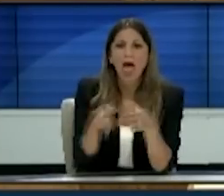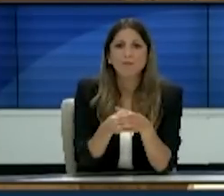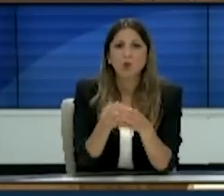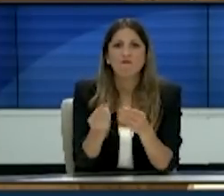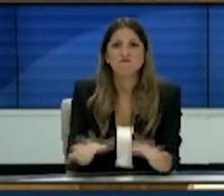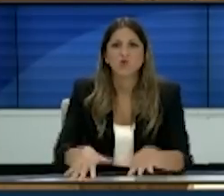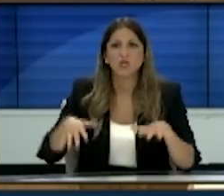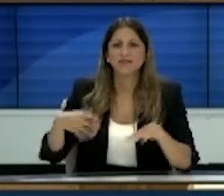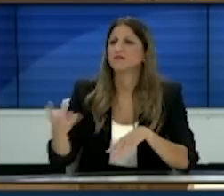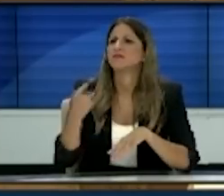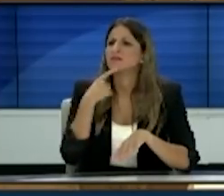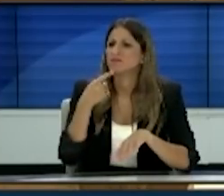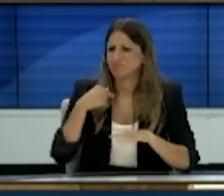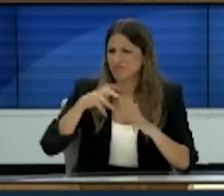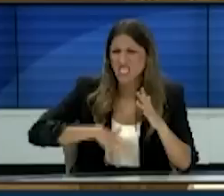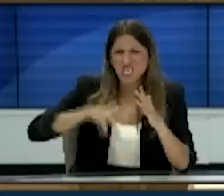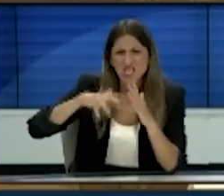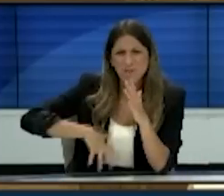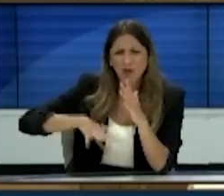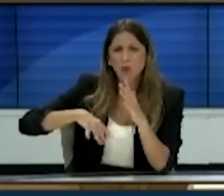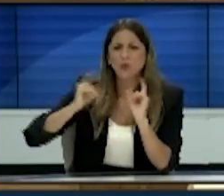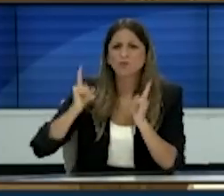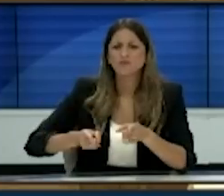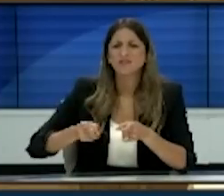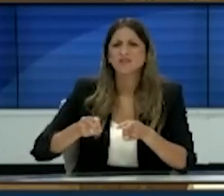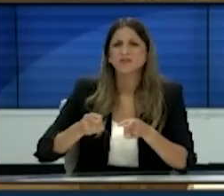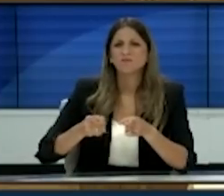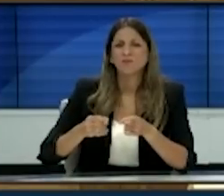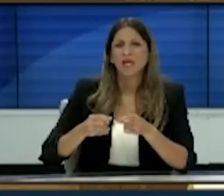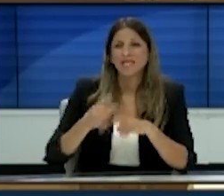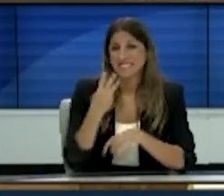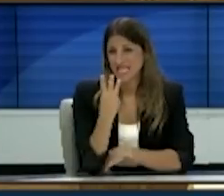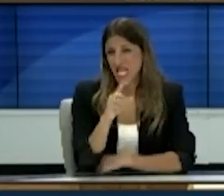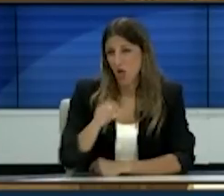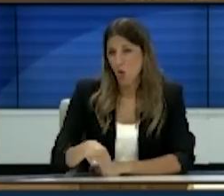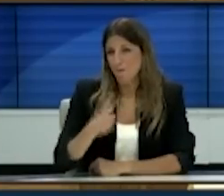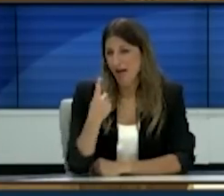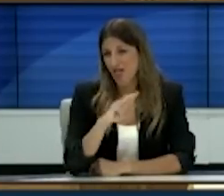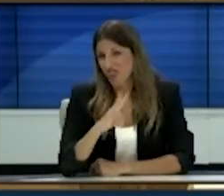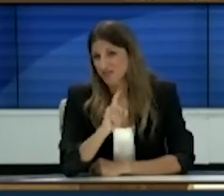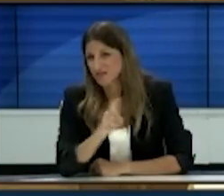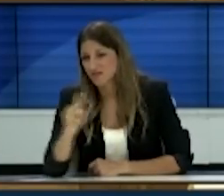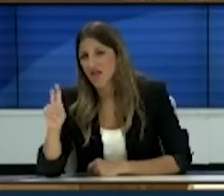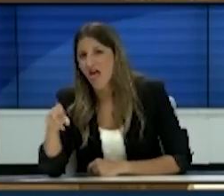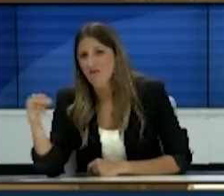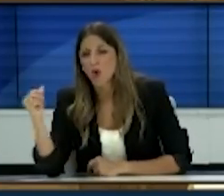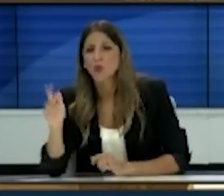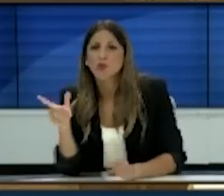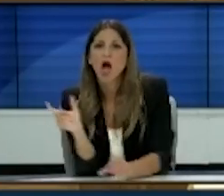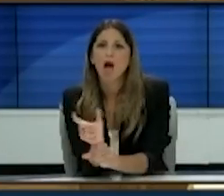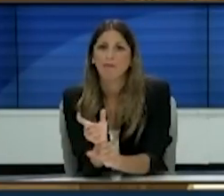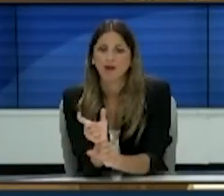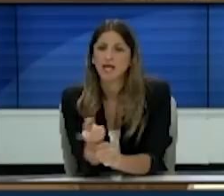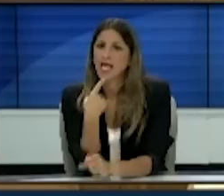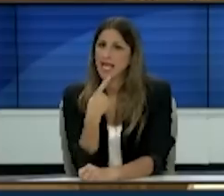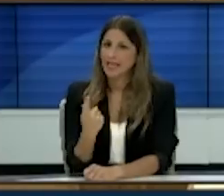Βουλής εξοπλισμούς πάνω από 3,1 δισεκατομμύρια. Κατά τα άλλα, αντοχές η οικονομία